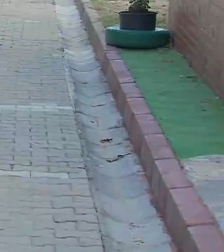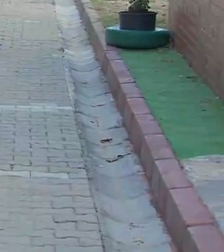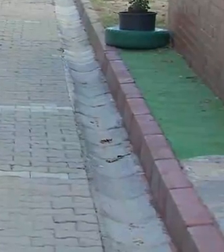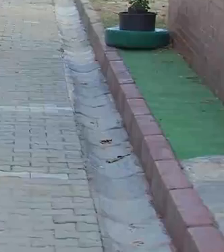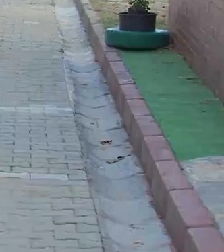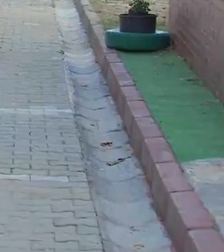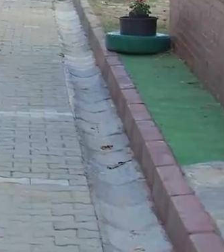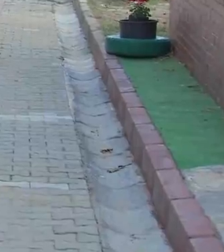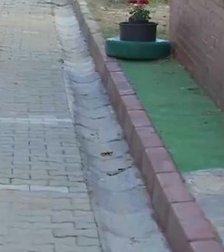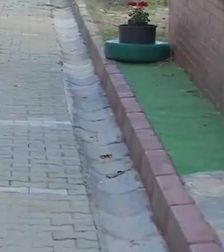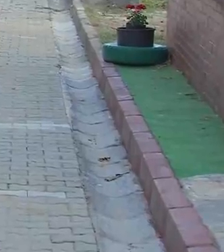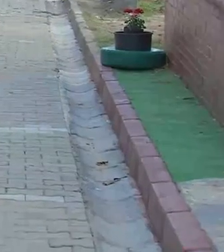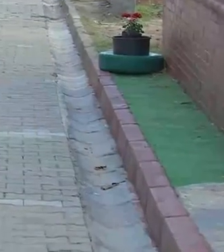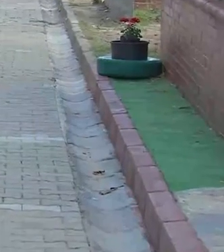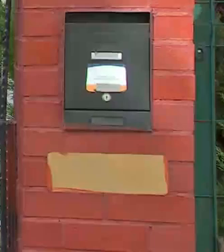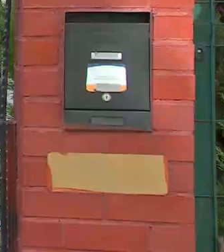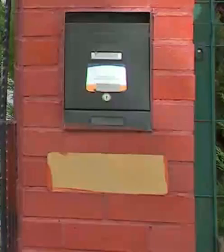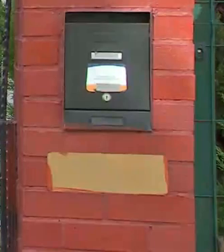Ömer geri geri gidiyor.